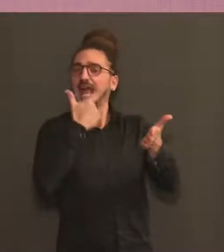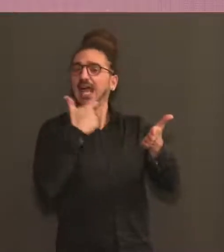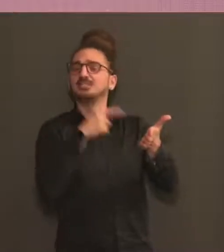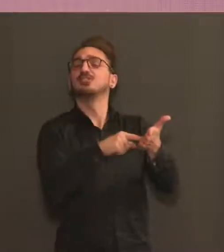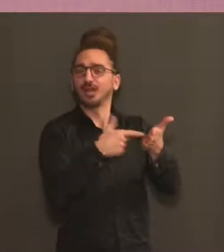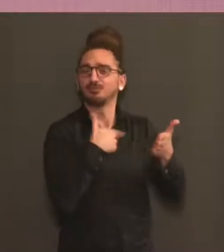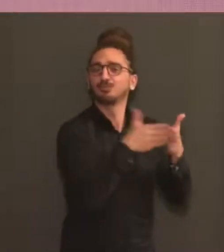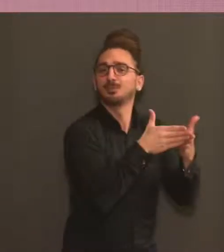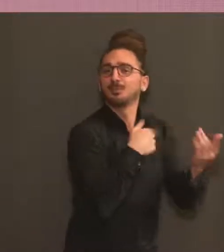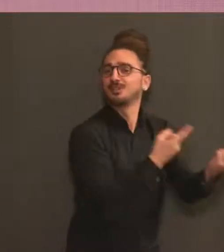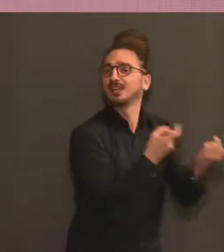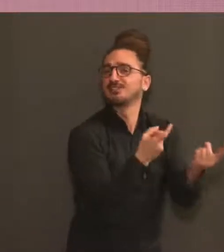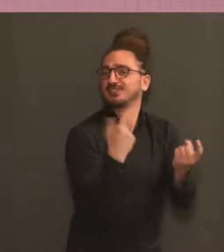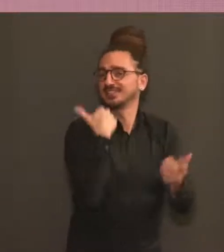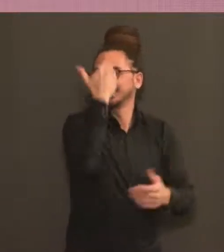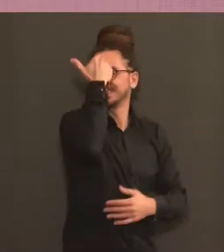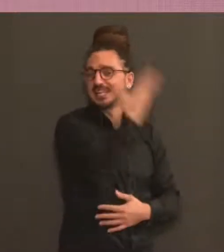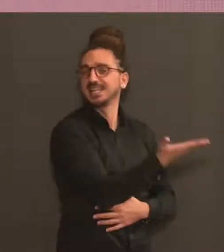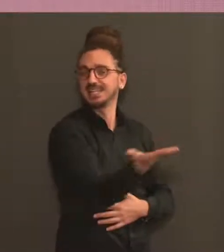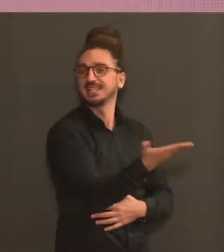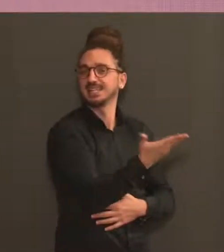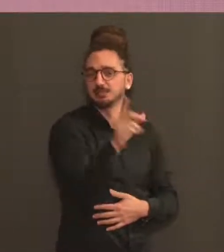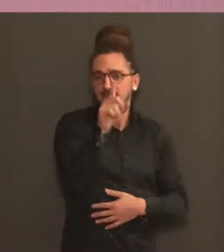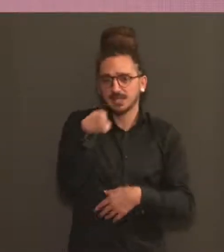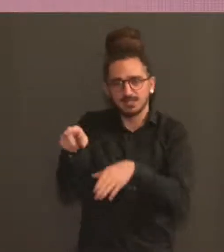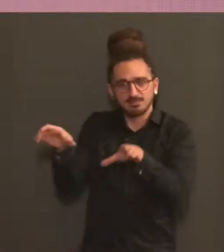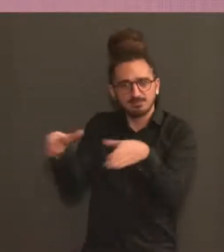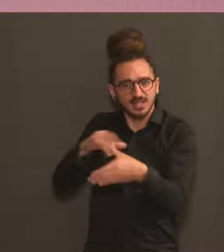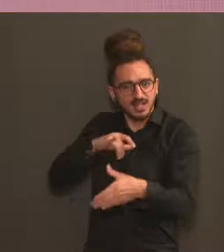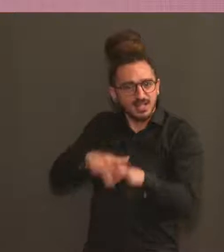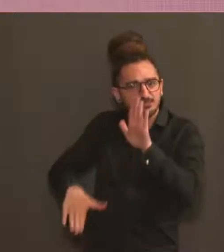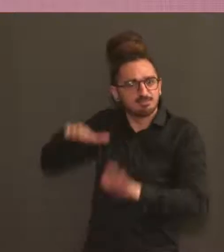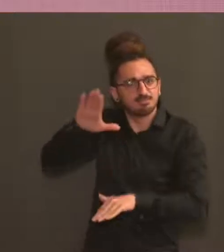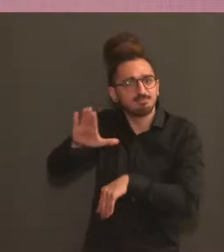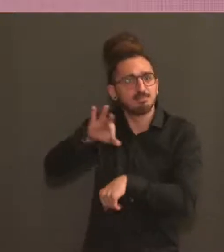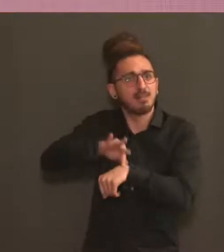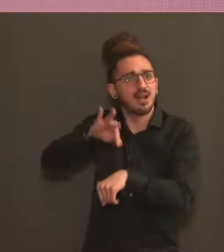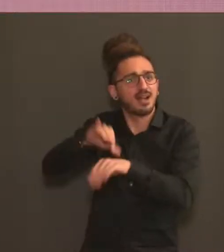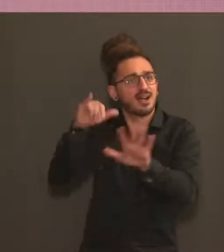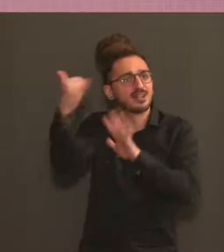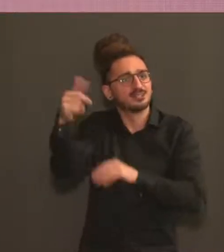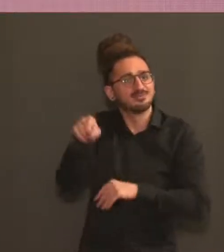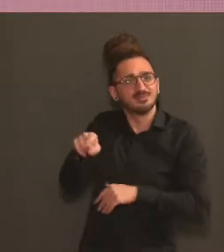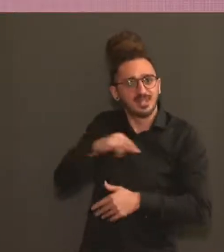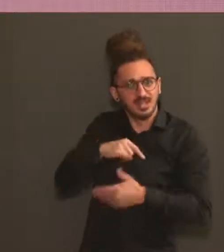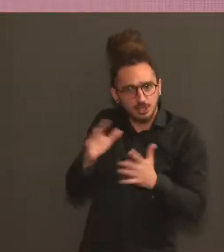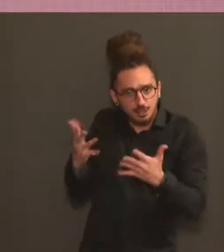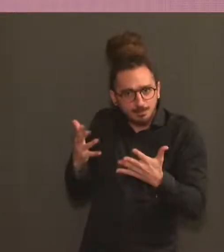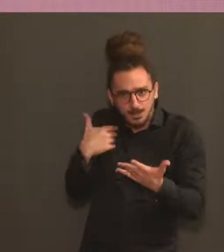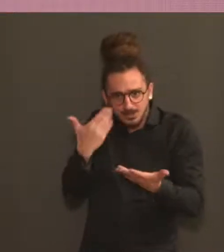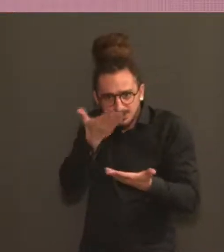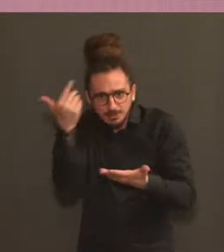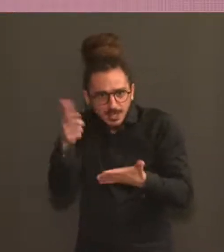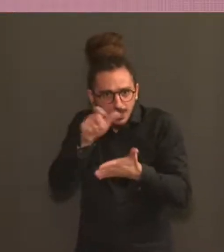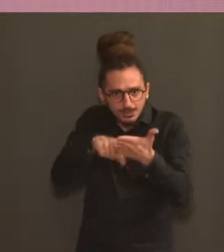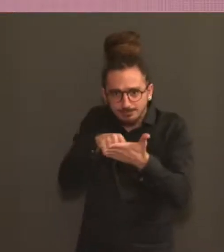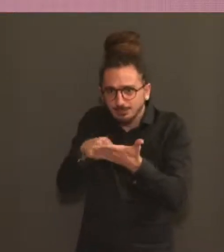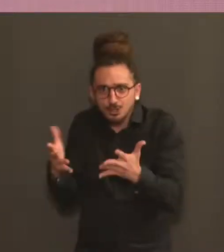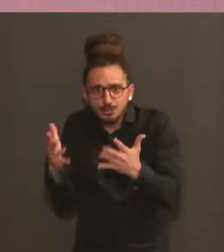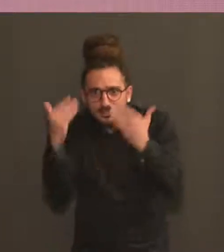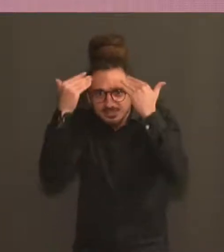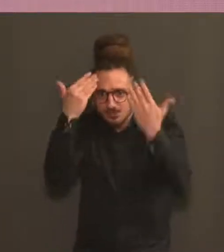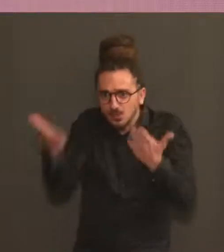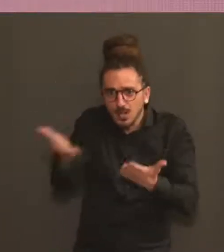Lorsqu'une pathologie chronique est le critère de sélection, ce sont les codes de diagnostic et de traitement qui